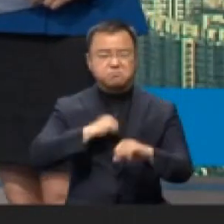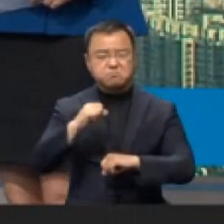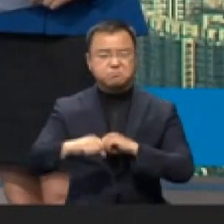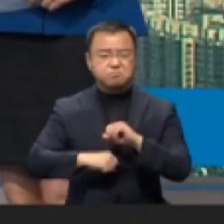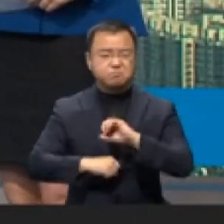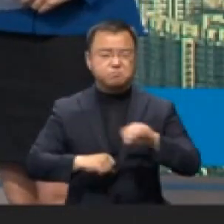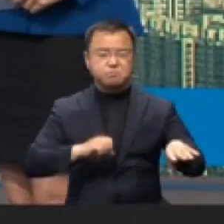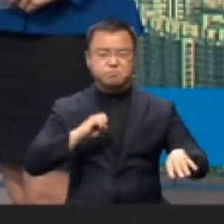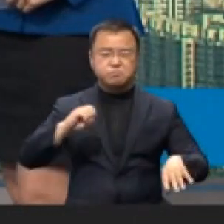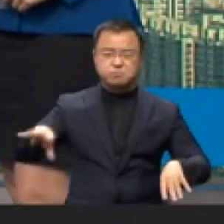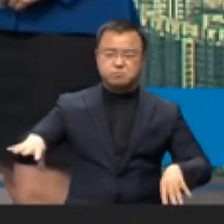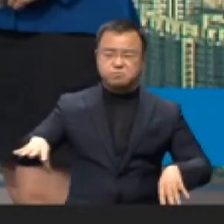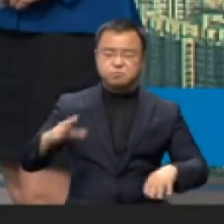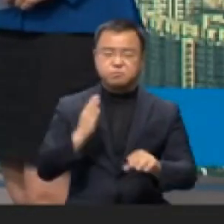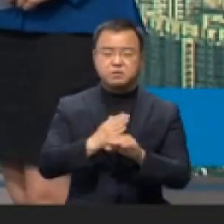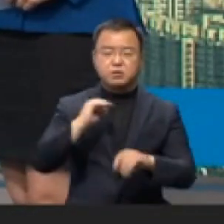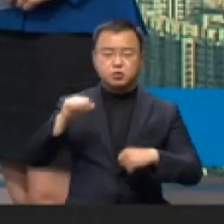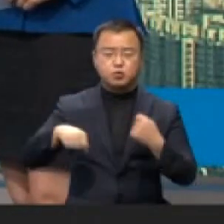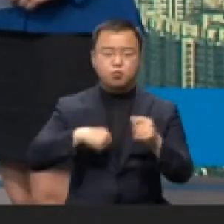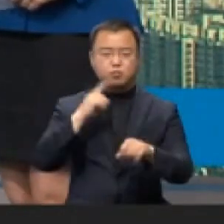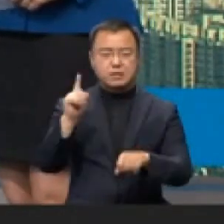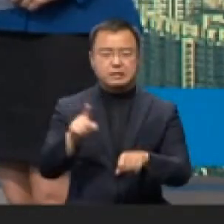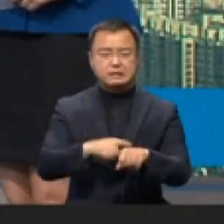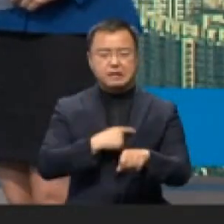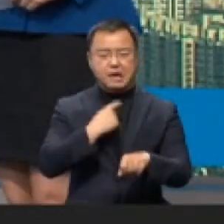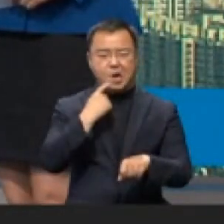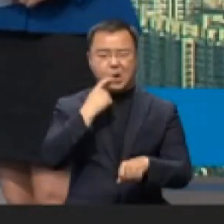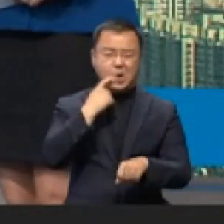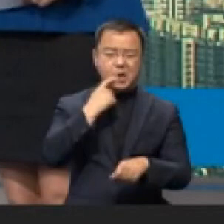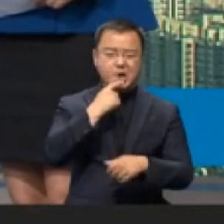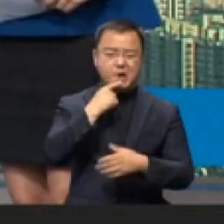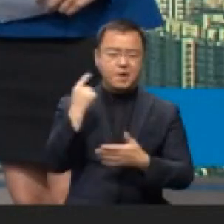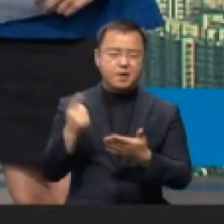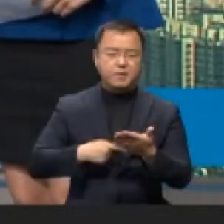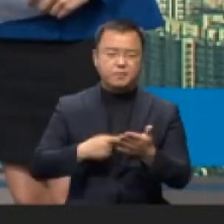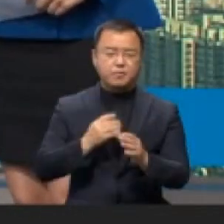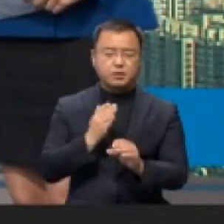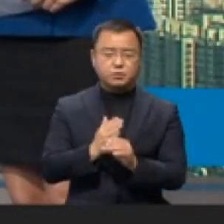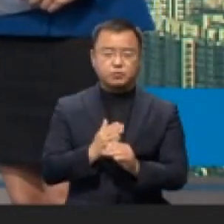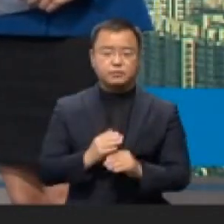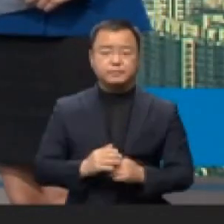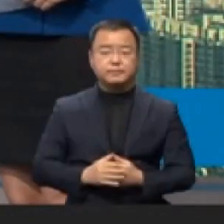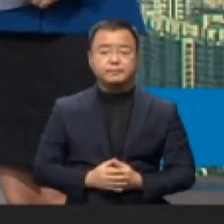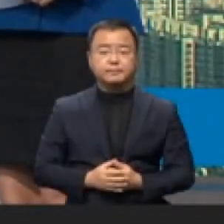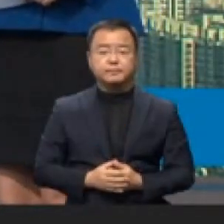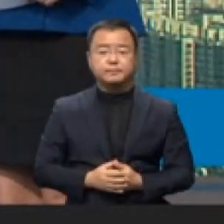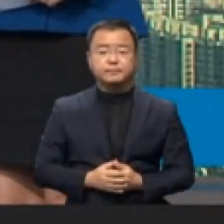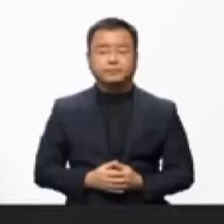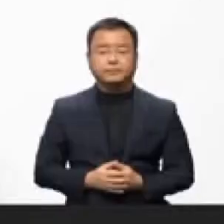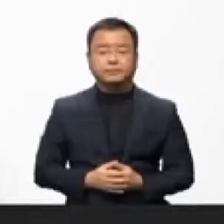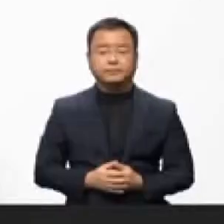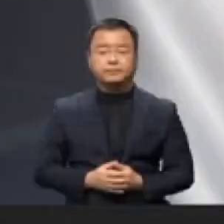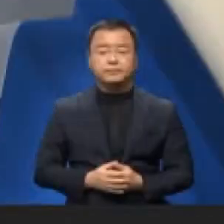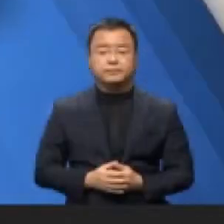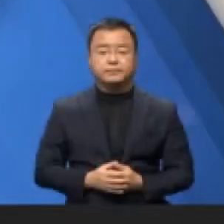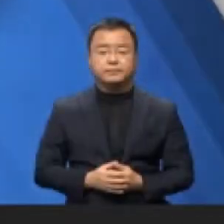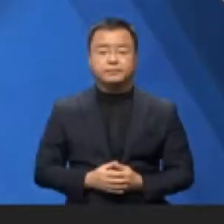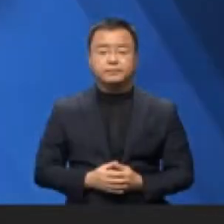동물과 환경에 이렇게 치명적인 위협이 되고 있다는 건데요. 뉴스지에서 함께 생각해 보시죠.